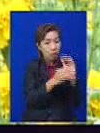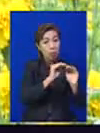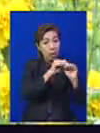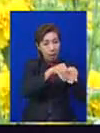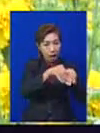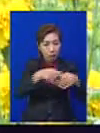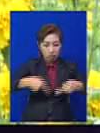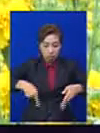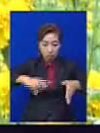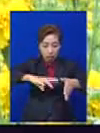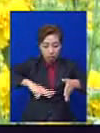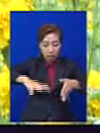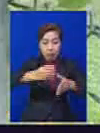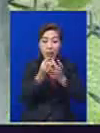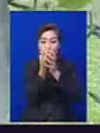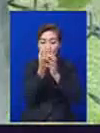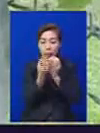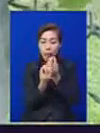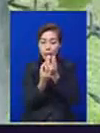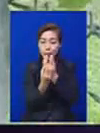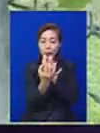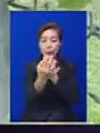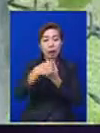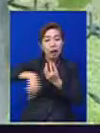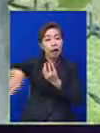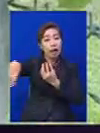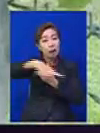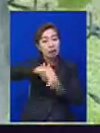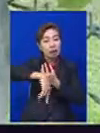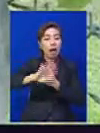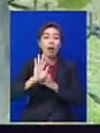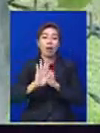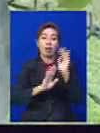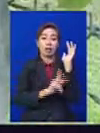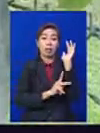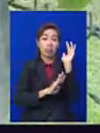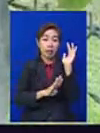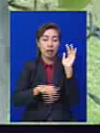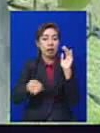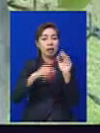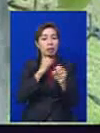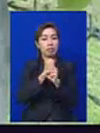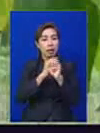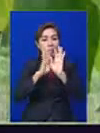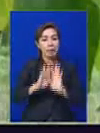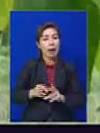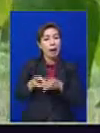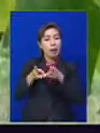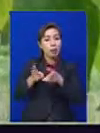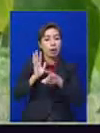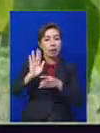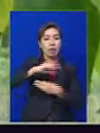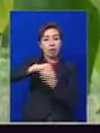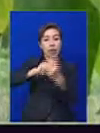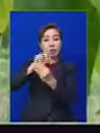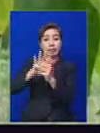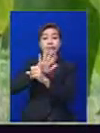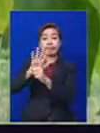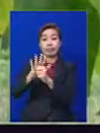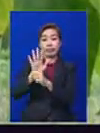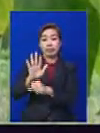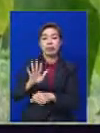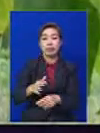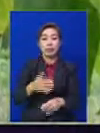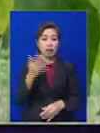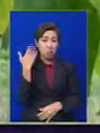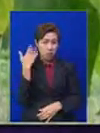ขาพนมจังหวัดกระบี่ที่ได้น้อมนำหลักปรัชญาเศรษฐกิจพอเพียงของในหลวงมาปรับใช้หลังจากที่ในอดีตมี